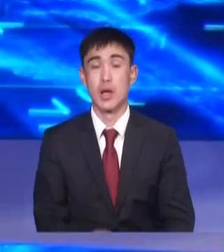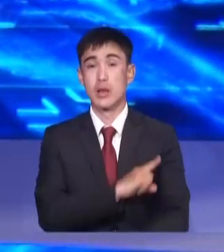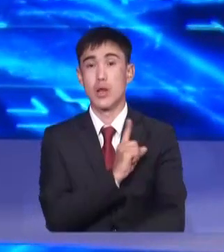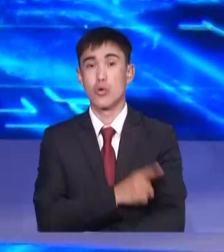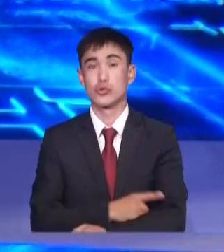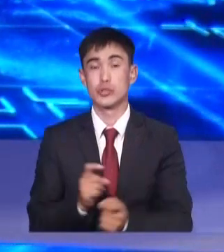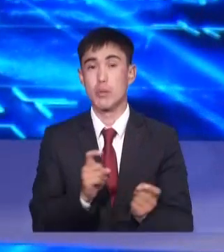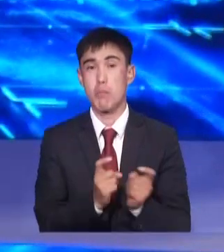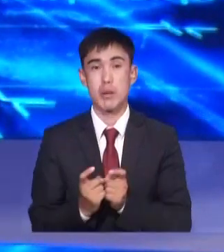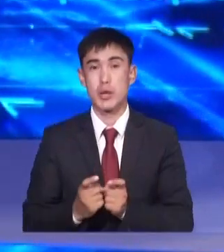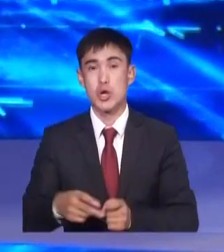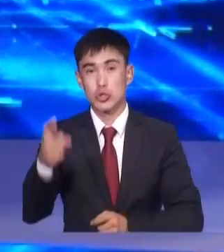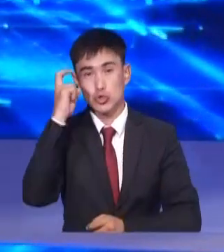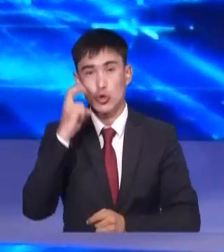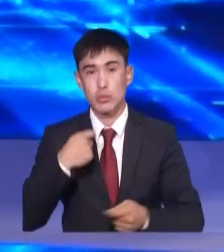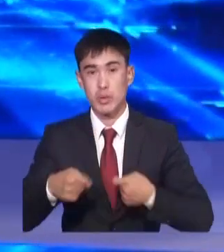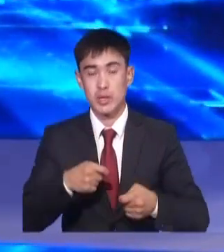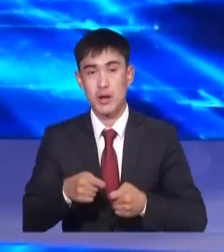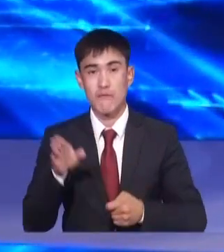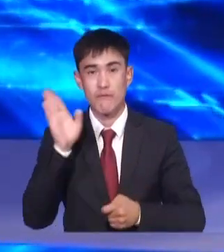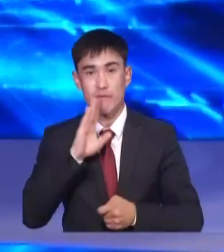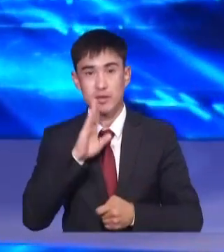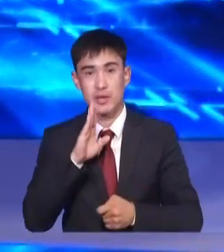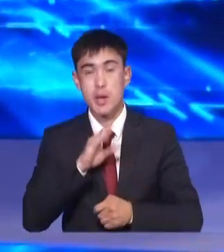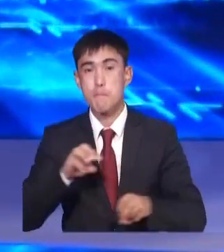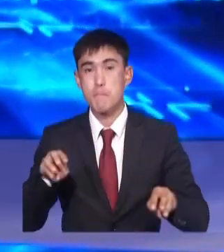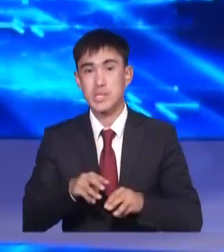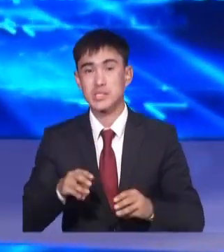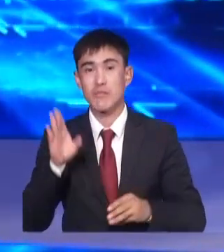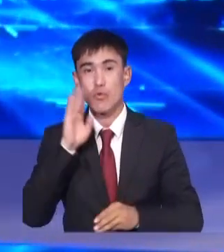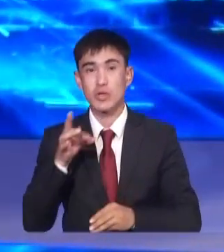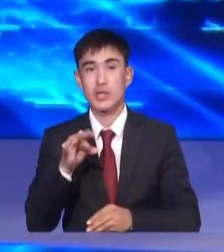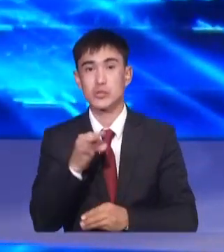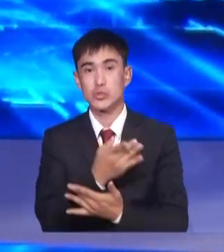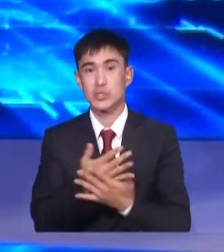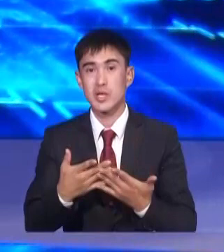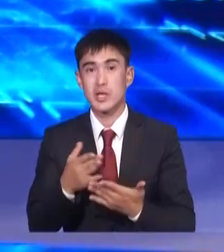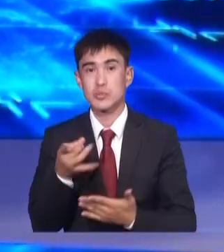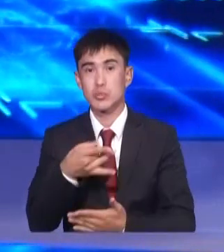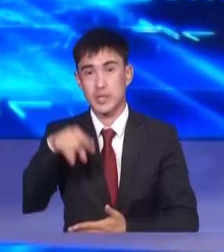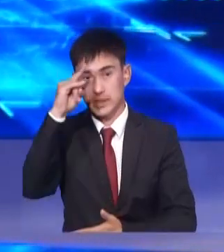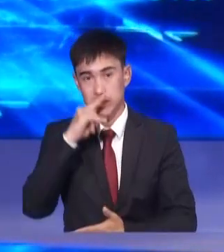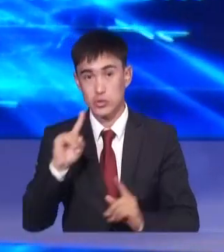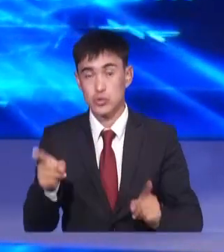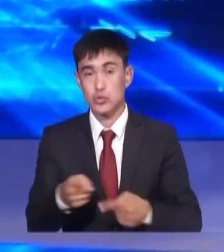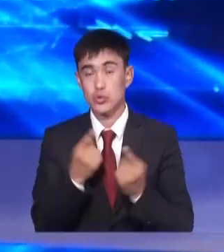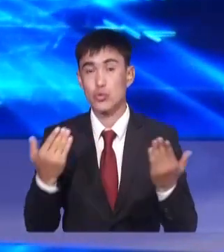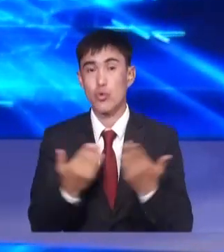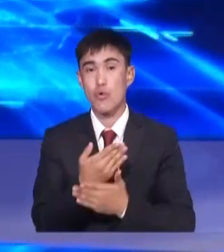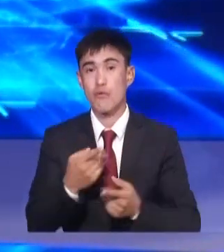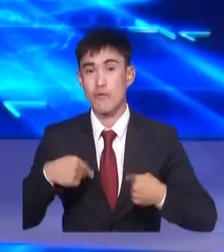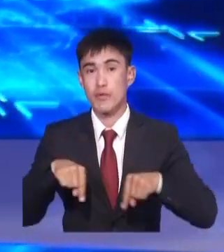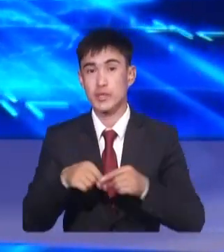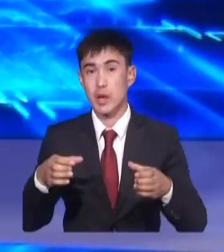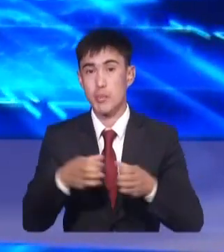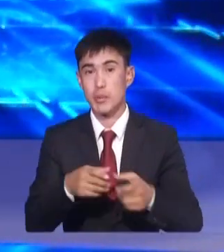Для усиления борьбы с черным рынком воды при Министерстве водных ресурсов и ирригации Республики Казахстан создано новое ведомство